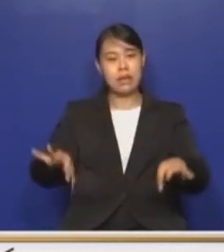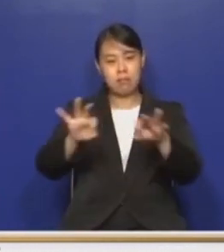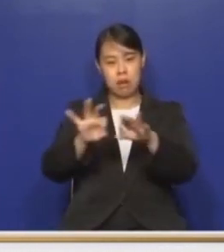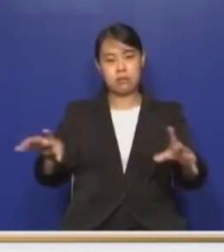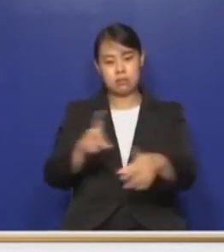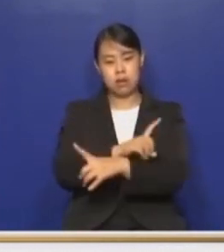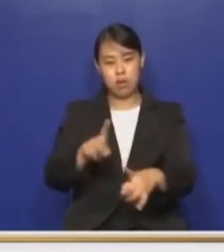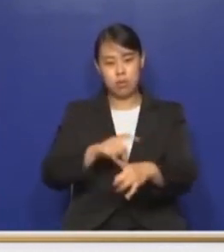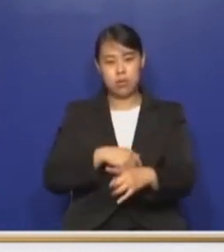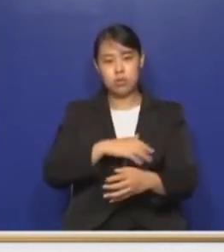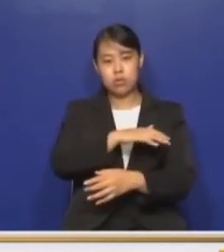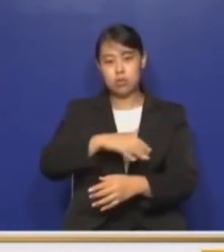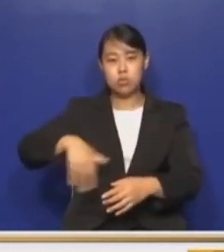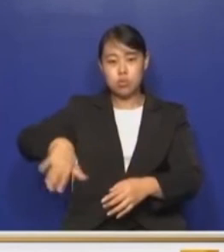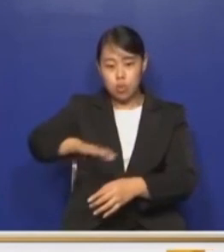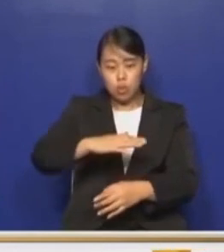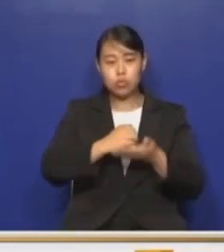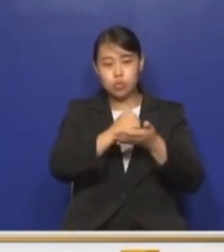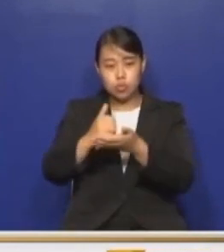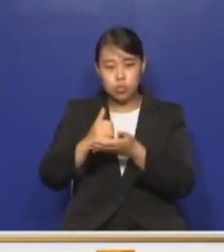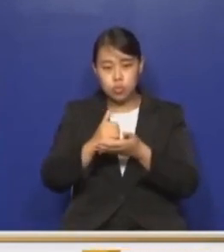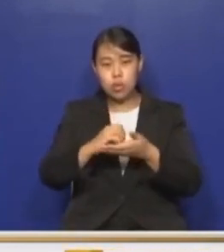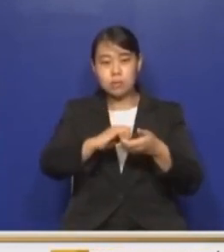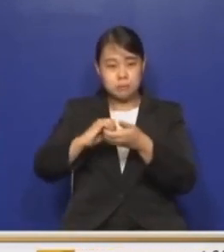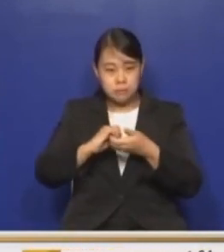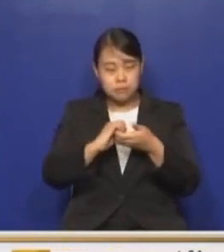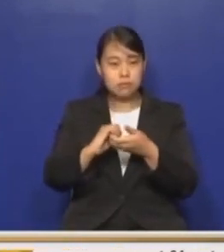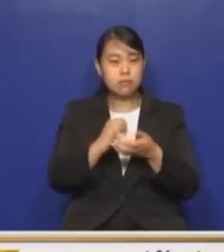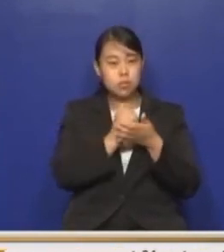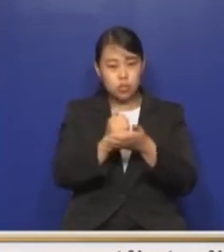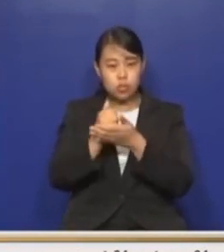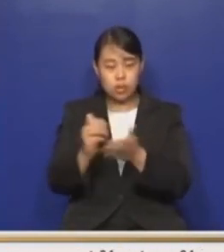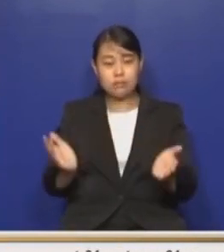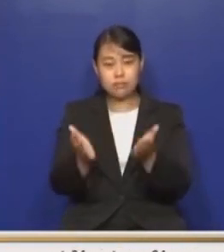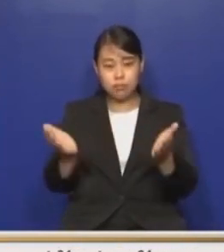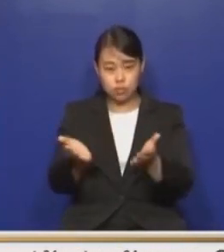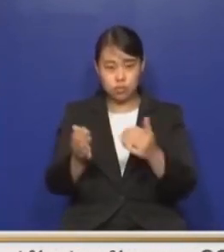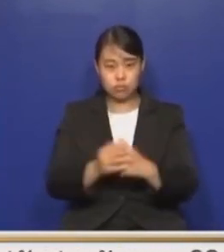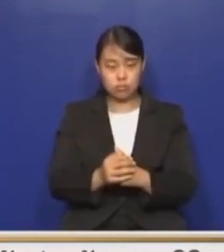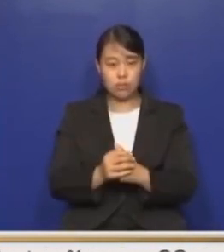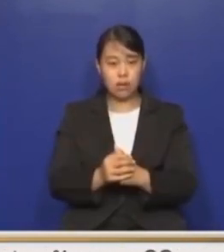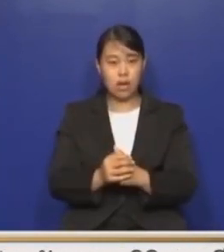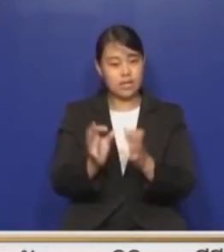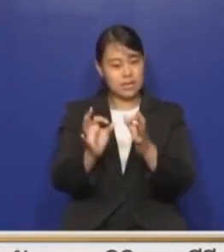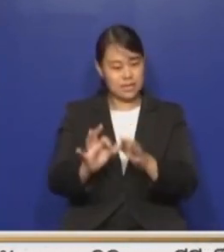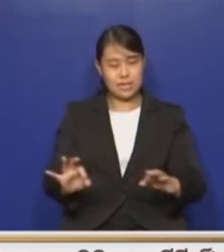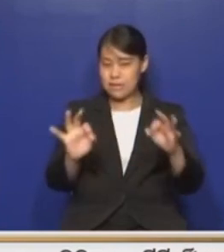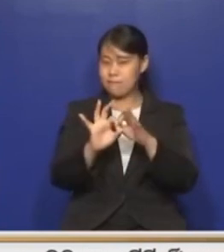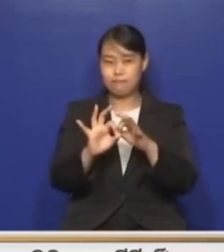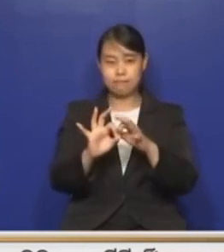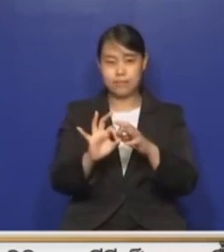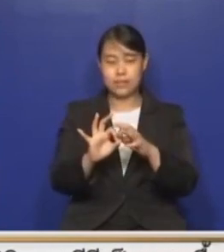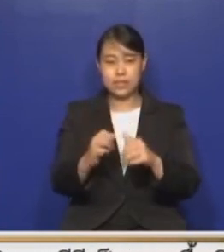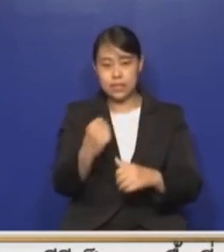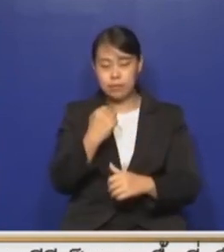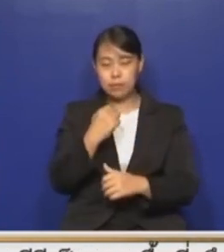เราจำเป ตช่วยกันทํา fascมึช่วยกันปล่อง ช่วยกรักษาสิงเหี่นี้ให้เป็นส arkadaş ของบ้านเมืองของเราสื่